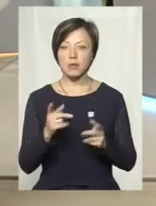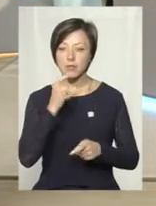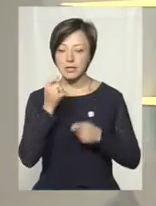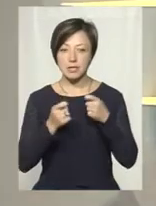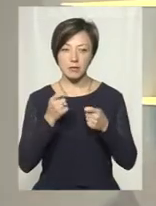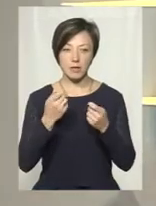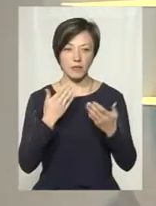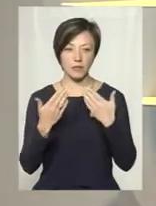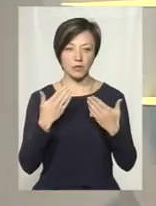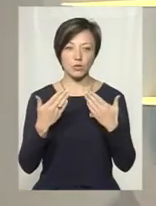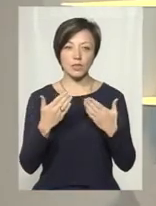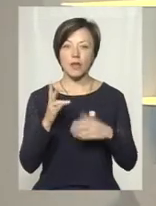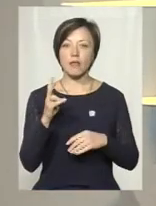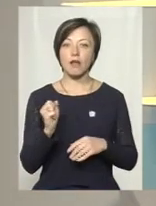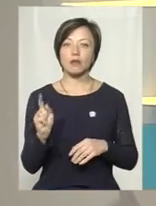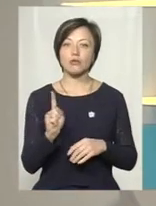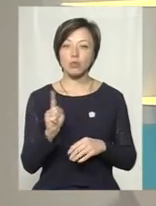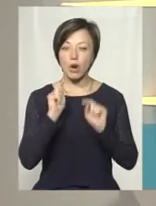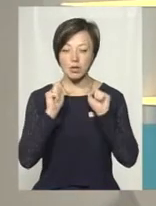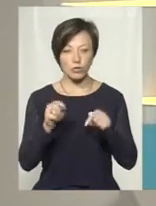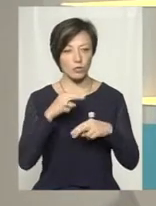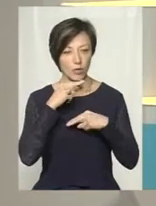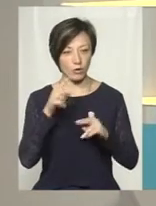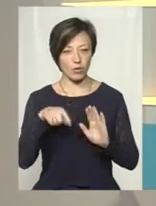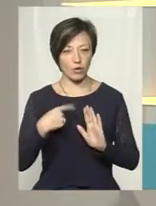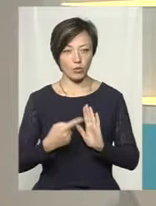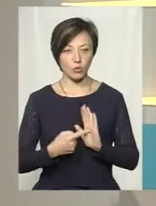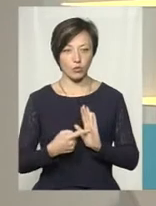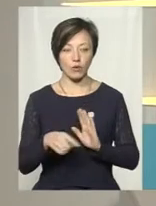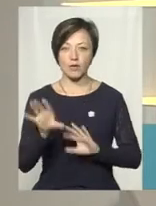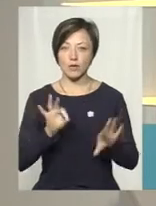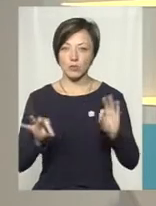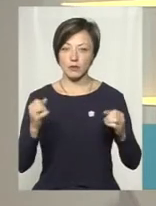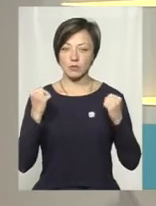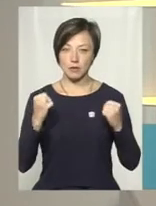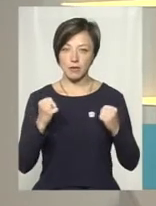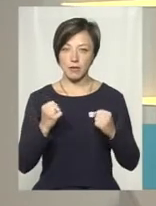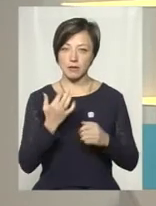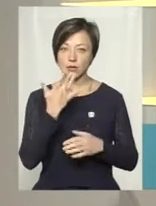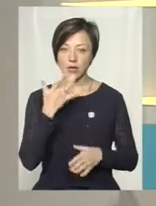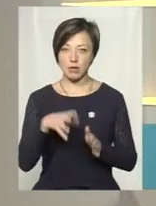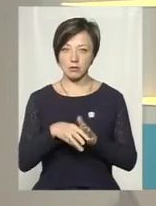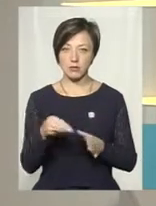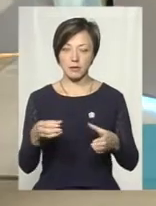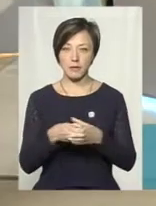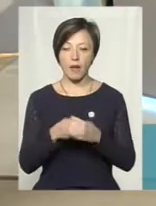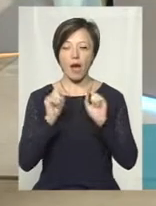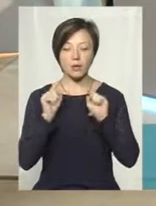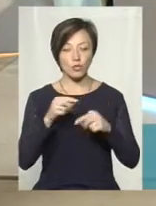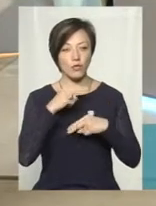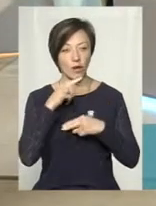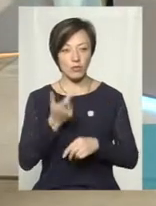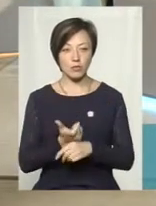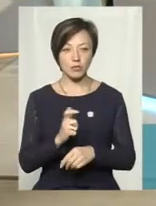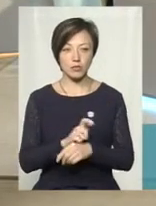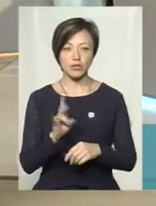прискіпливо відносилася, і на що акцентувала увагу у відборі спортсменів до національної збірної? Акцентувала увагу